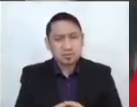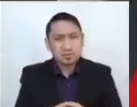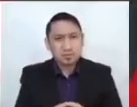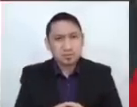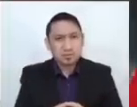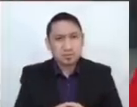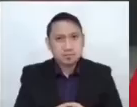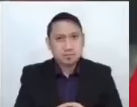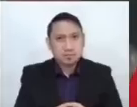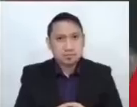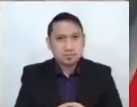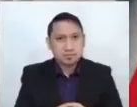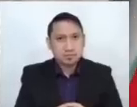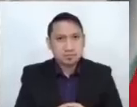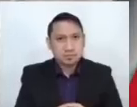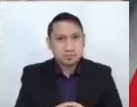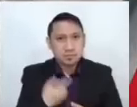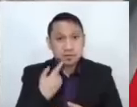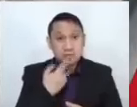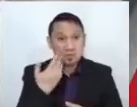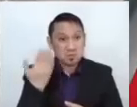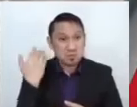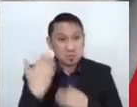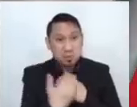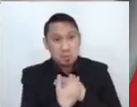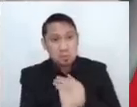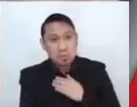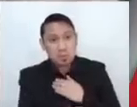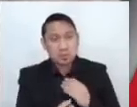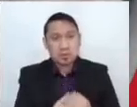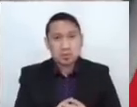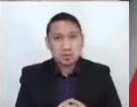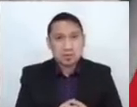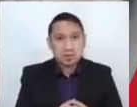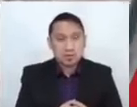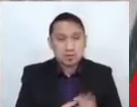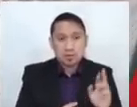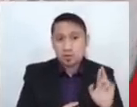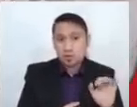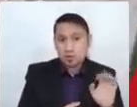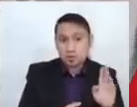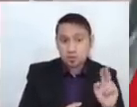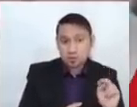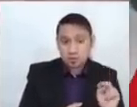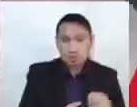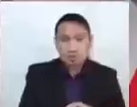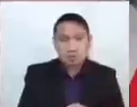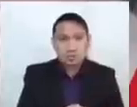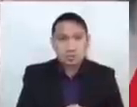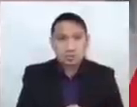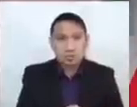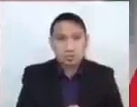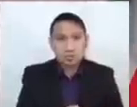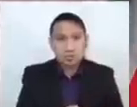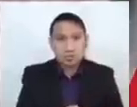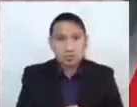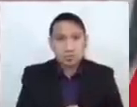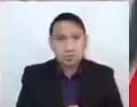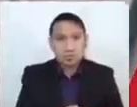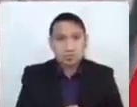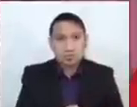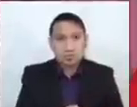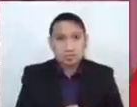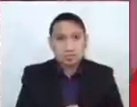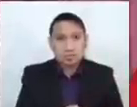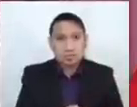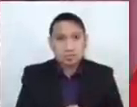nung pinatawag kami ni Ruben Torres, Executive Secretary, si Leo Kisumbing,